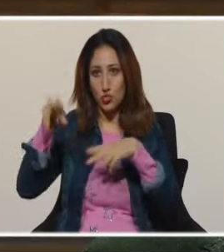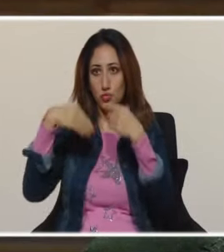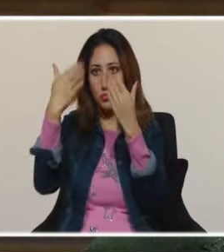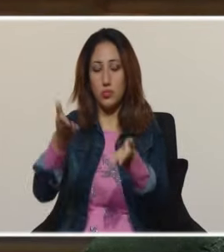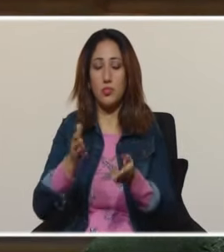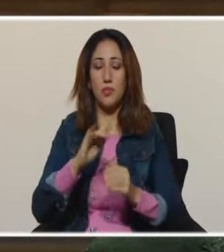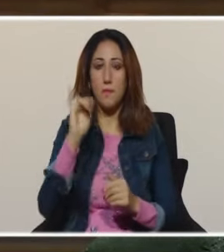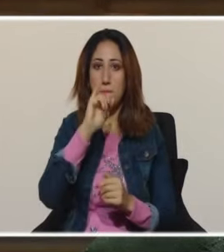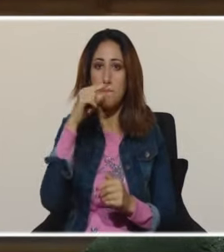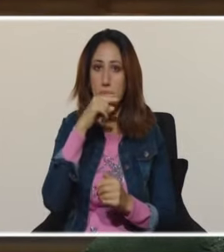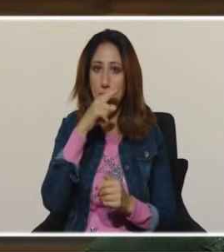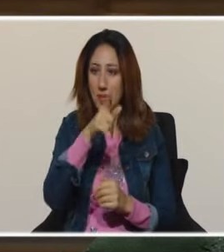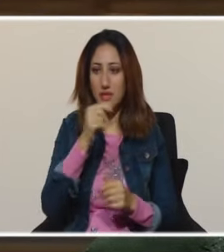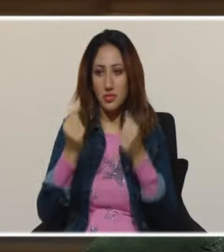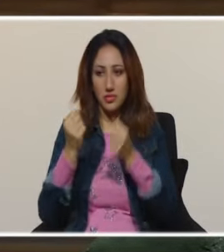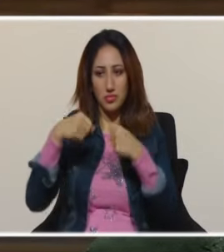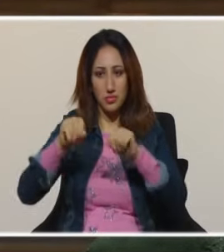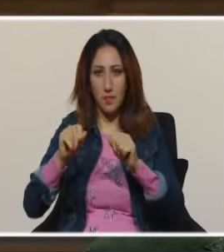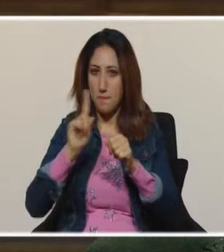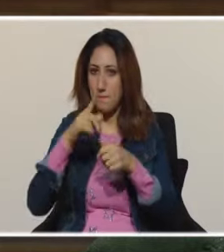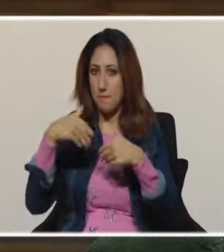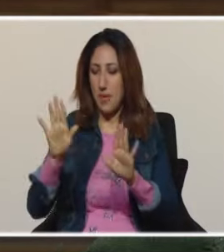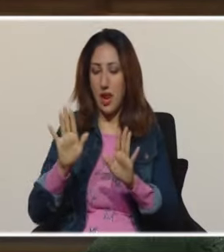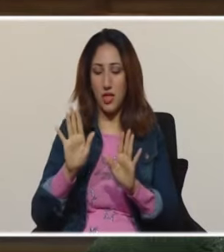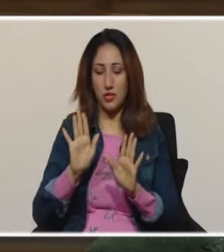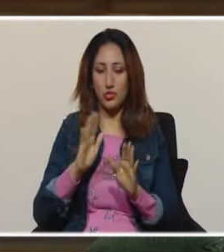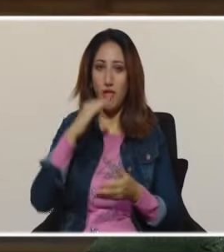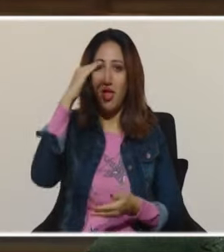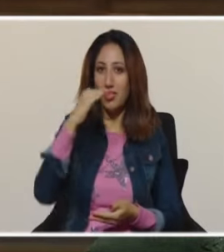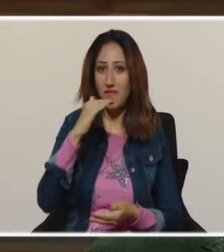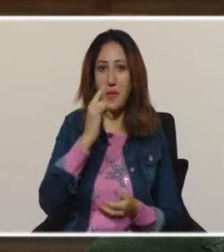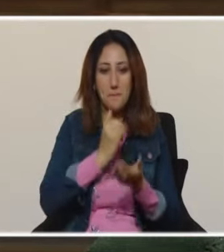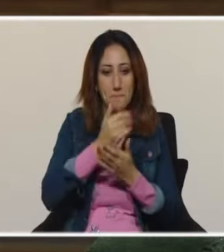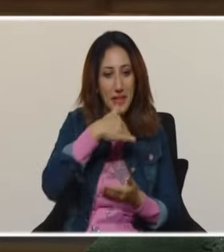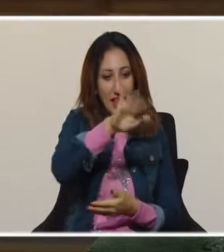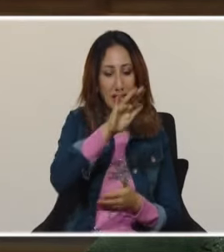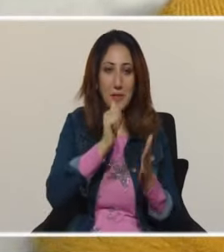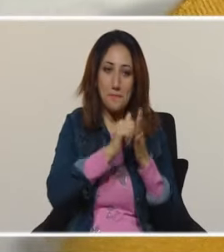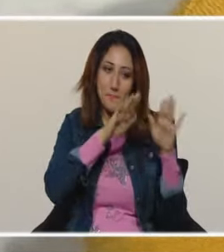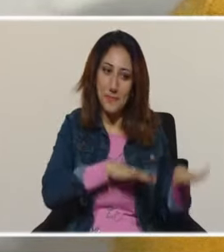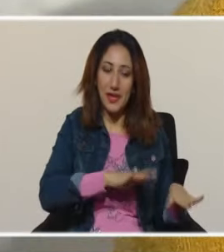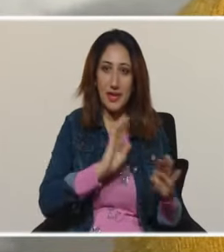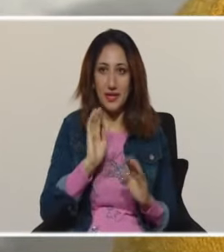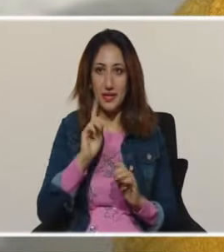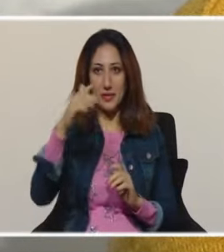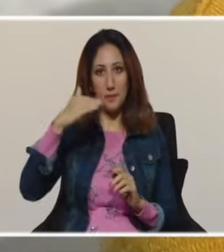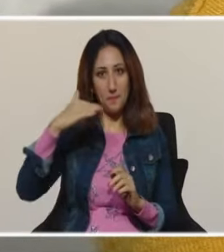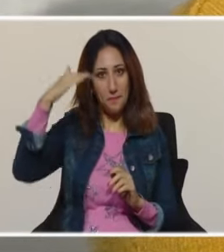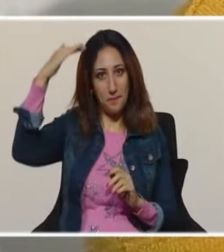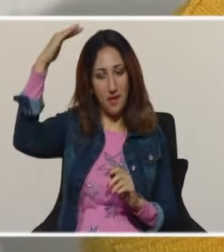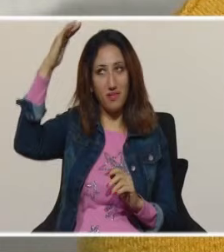بقى طفله، تبعد بعيد التوكتو، ترجع طفله تروح المدرسة عشان لما تكبر تطلع